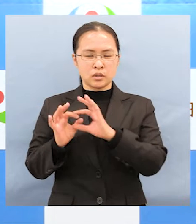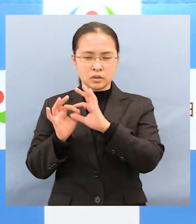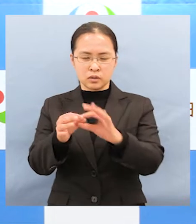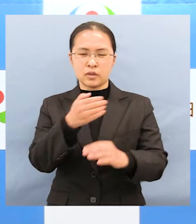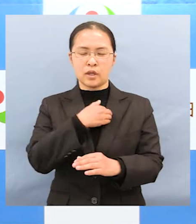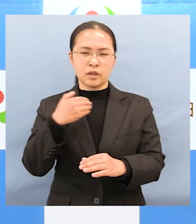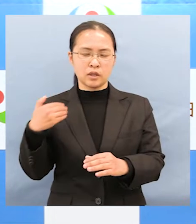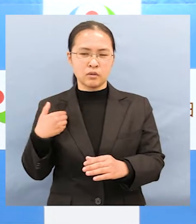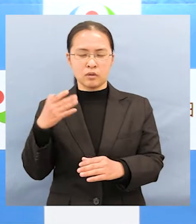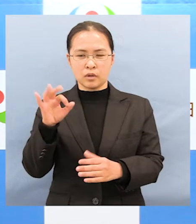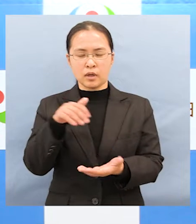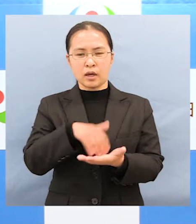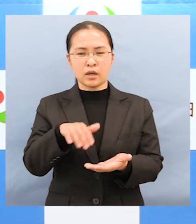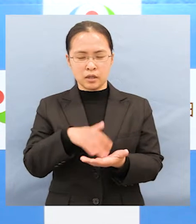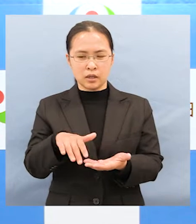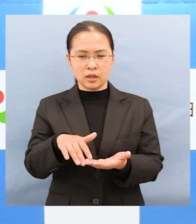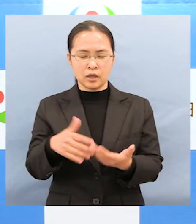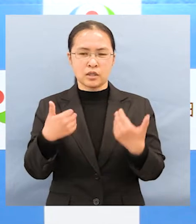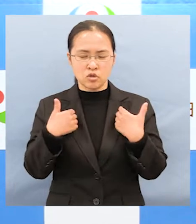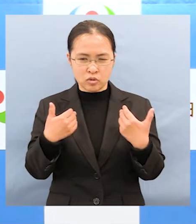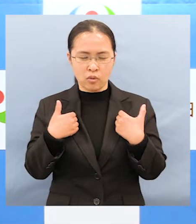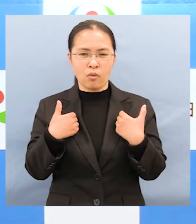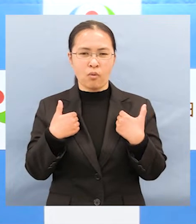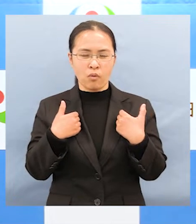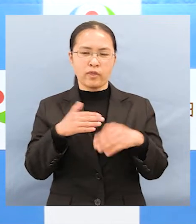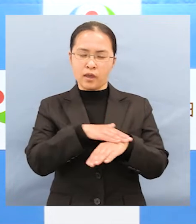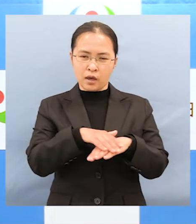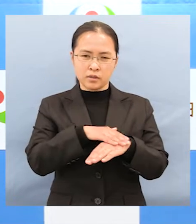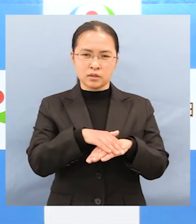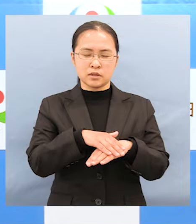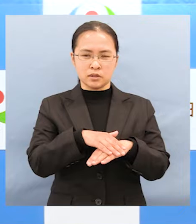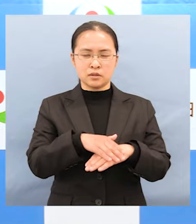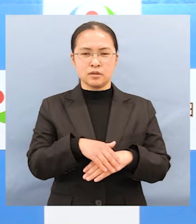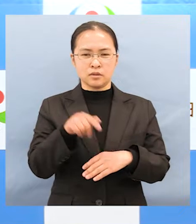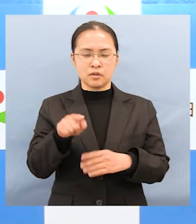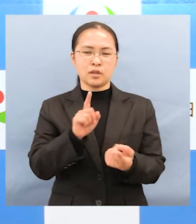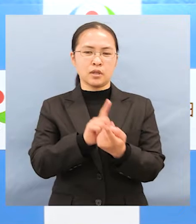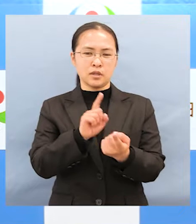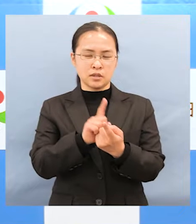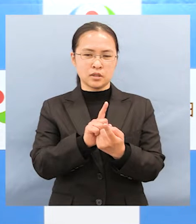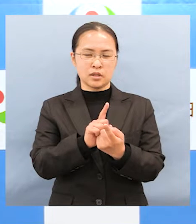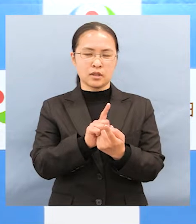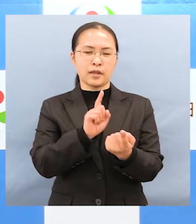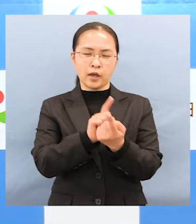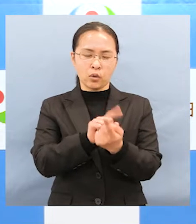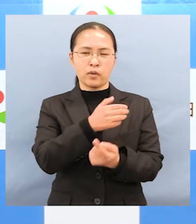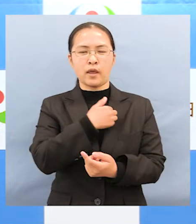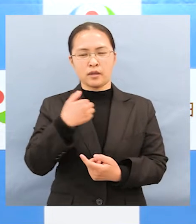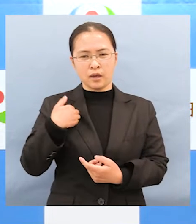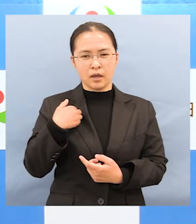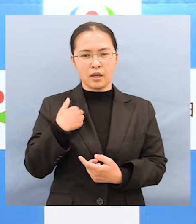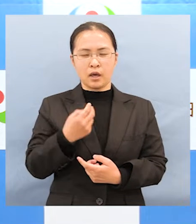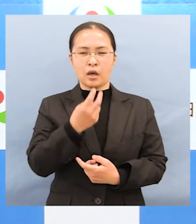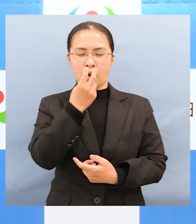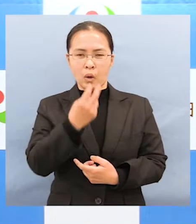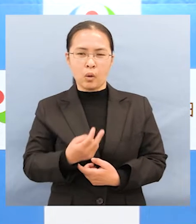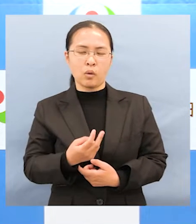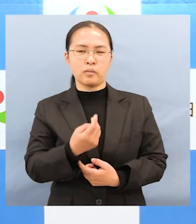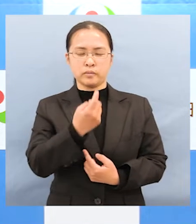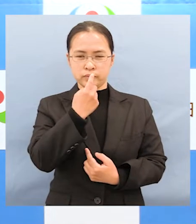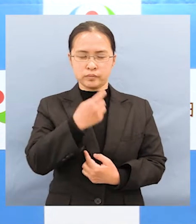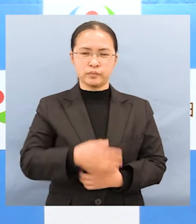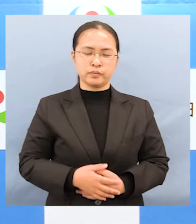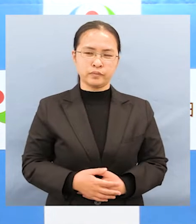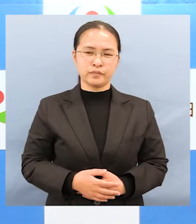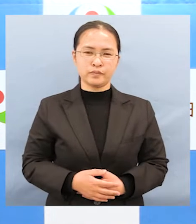かなくちゃいけないということがまず何よりのところでありますので、それに対しても対応ができたということはほっとしているところであ